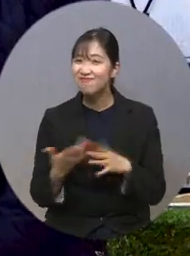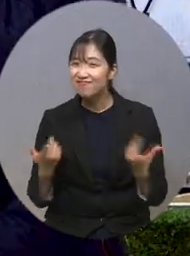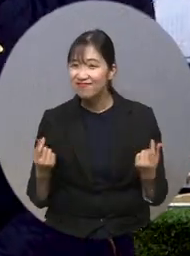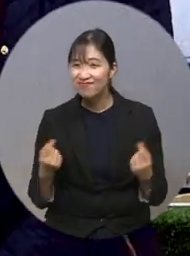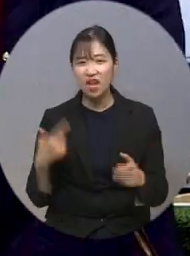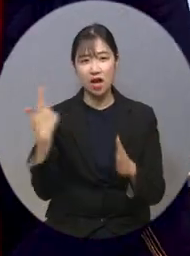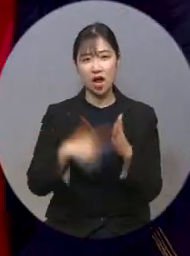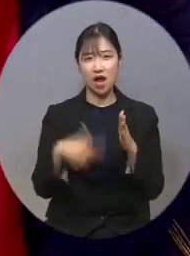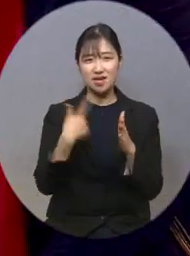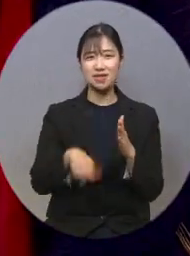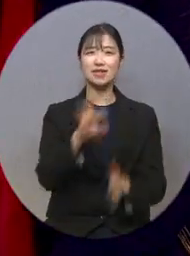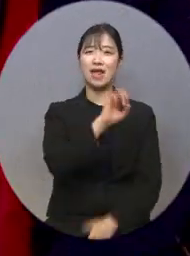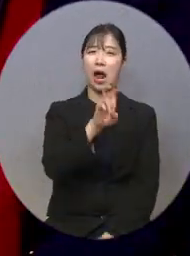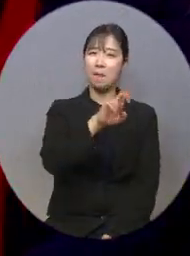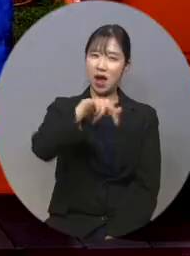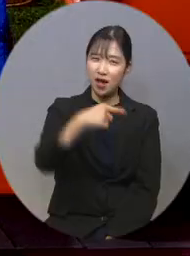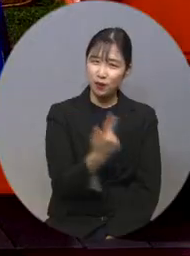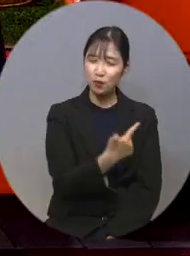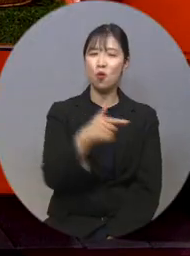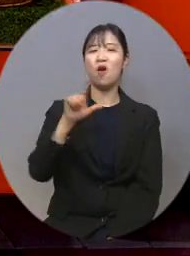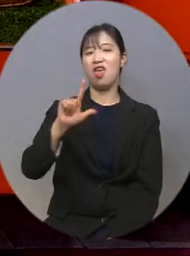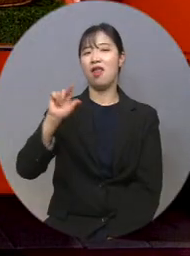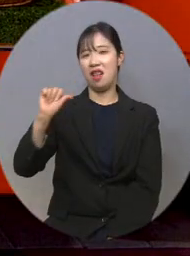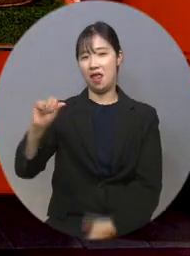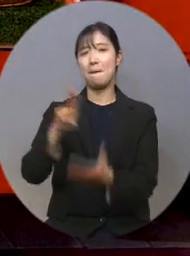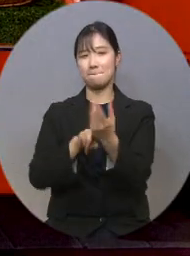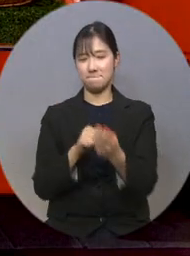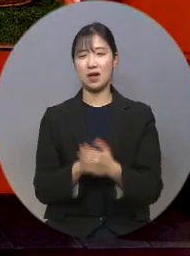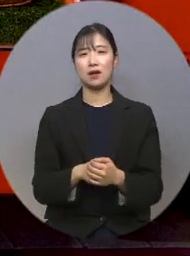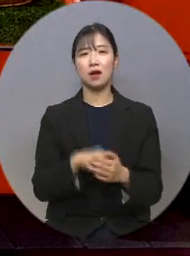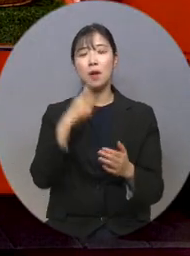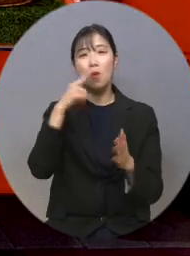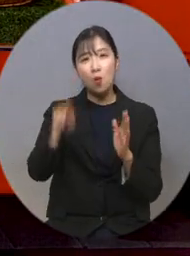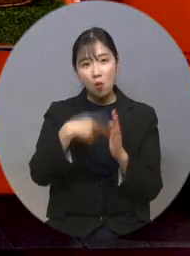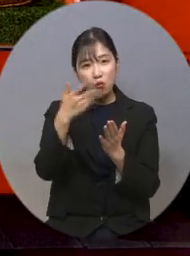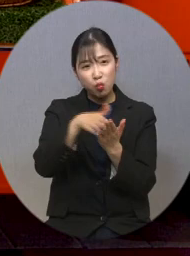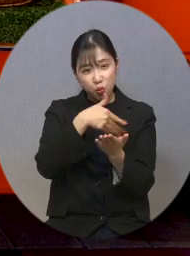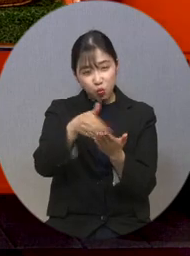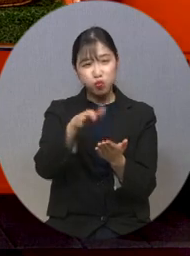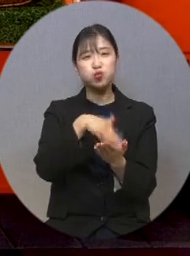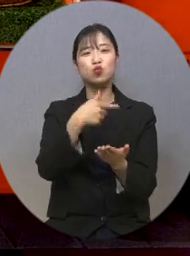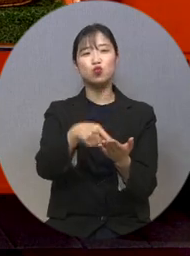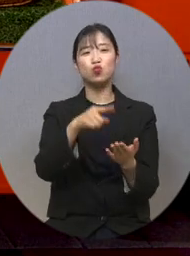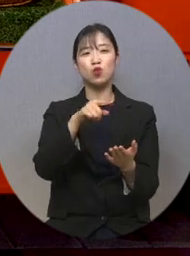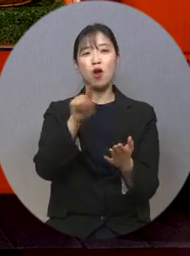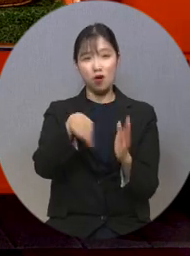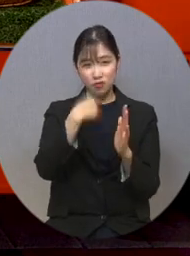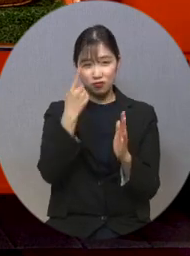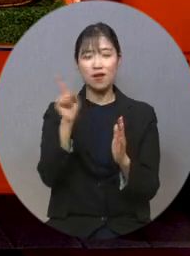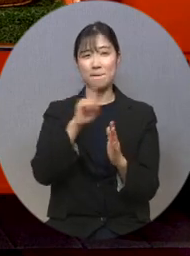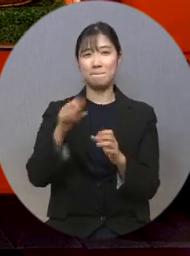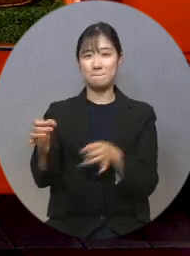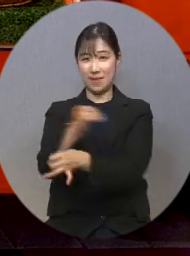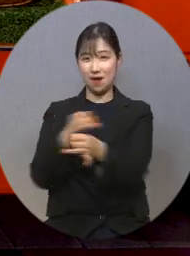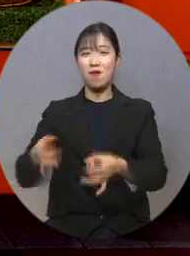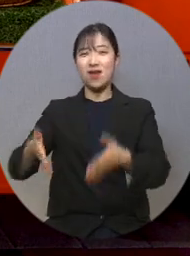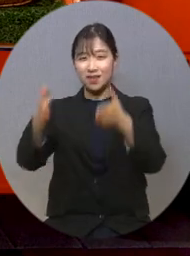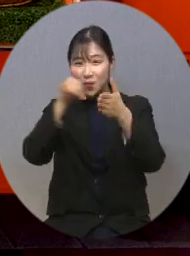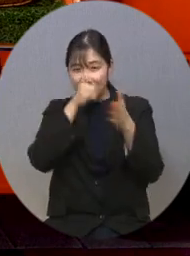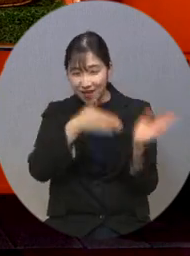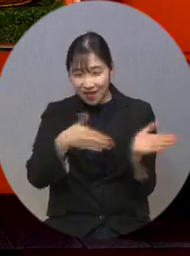먹거리는 아마존 LA. 볶은 예. 고추장은 백화점에 들 수 있지만은 예. 전라남도 온라인